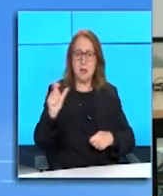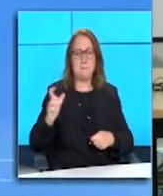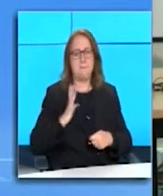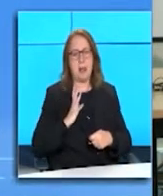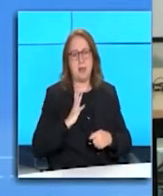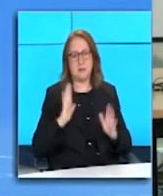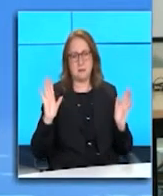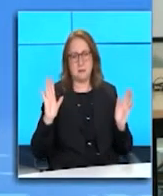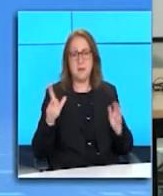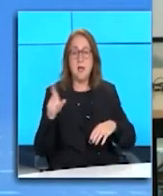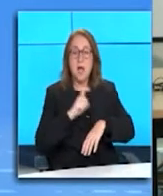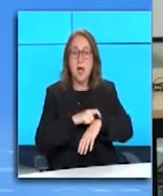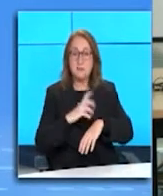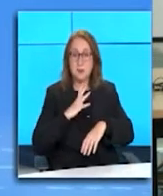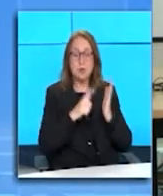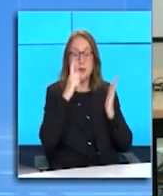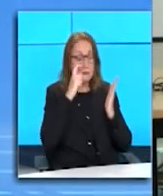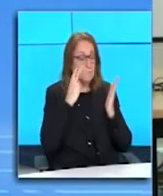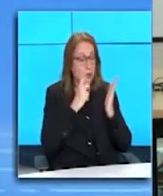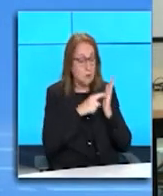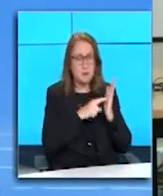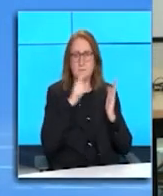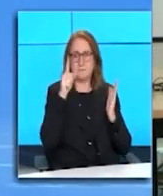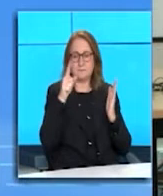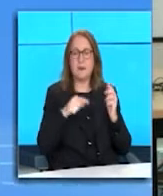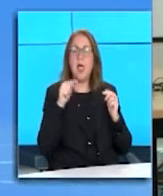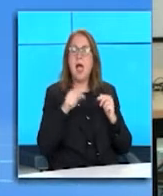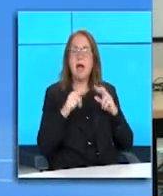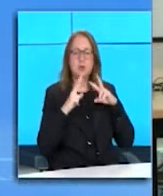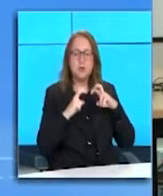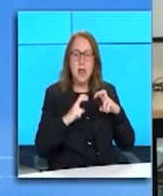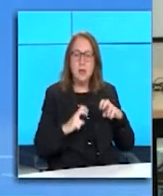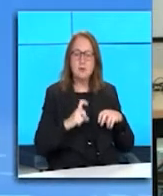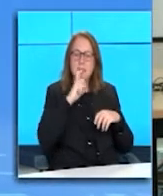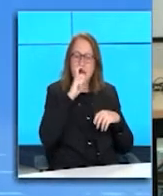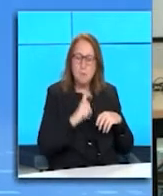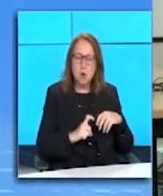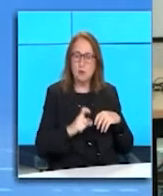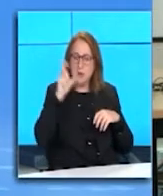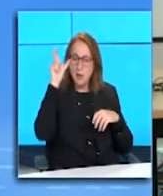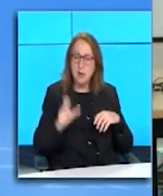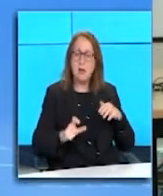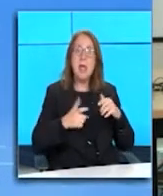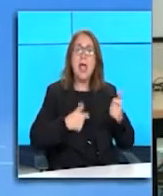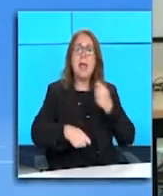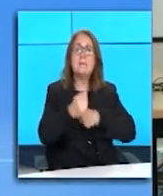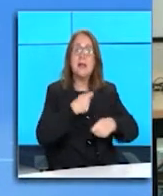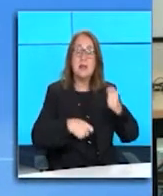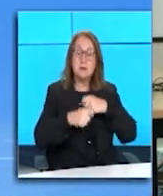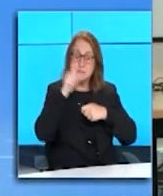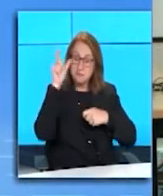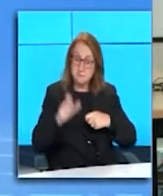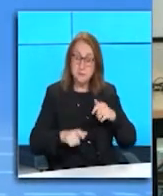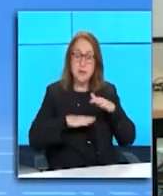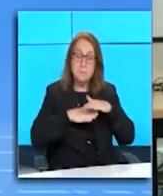εσωτερικούς χώρους καταστημάτων υποχρεούνται να ελέγχουν. Ο έλεγχος αυτός θα πραγματοποιείται υποχρεωτικά από υπάλληλο της επιχείρησης, τον ιδιοκτήτη, τον νόμιμο εκπρόσωπο